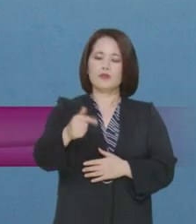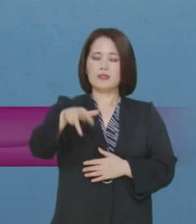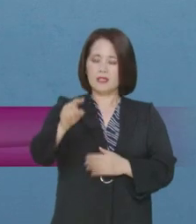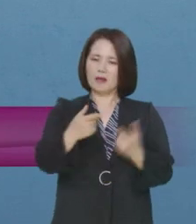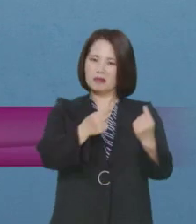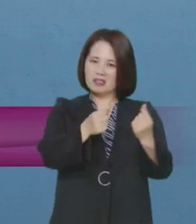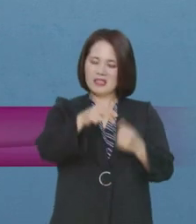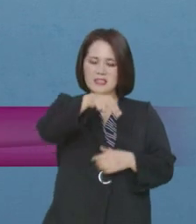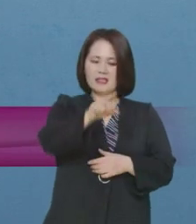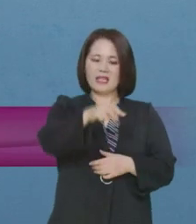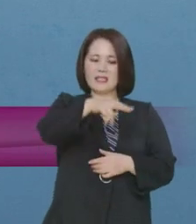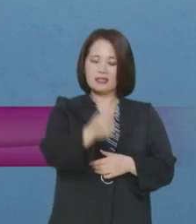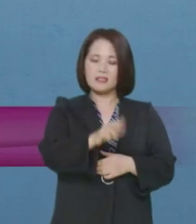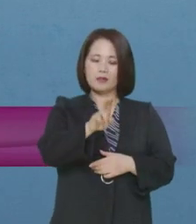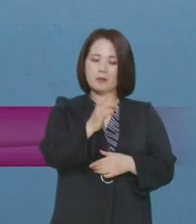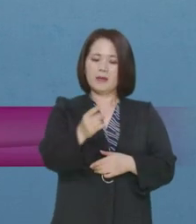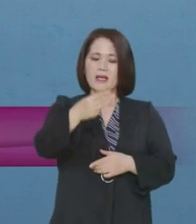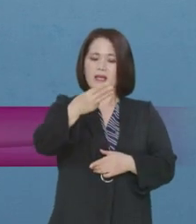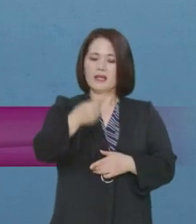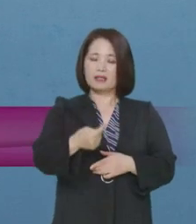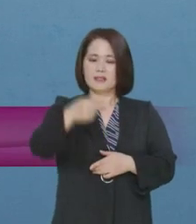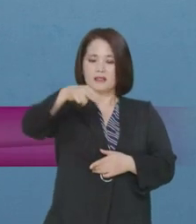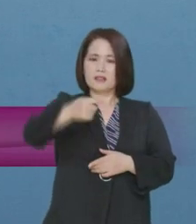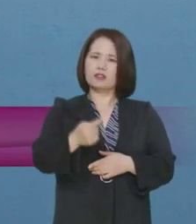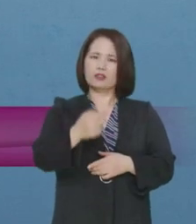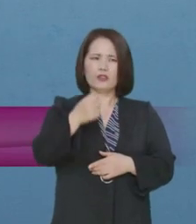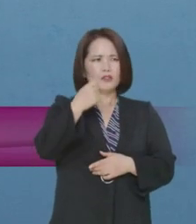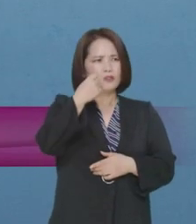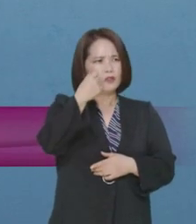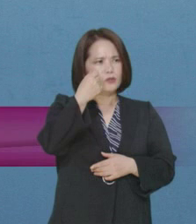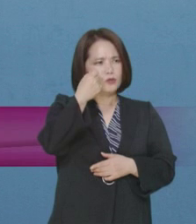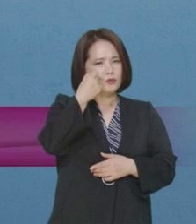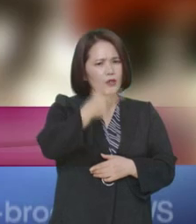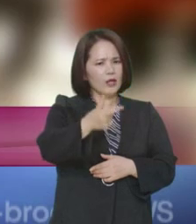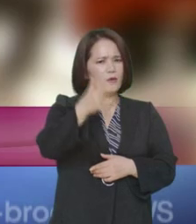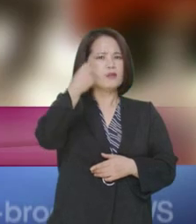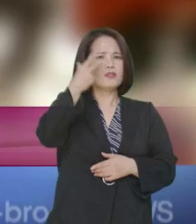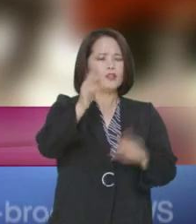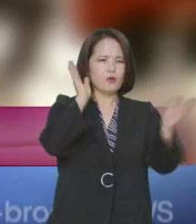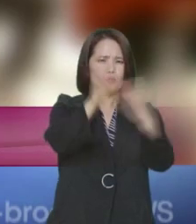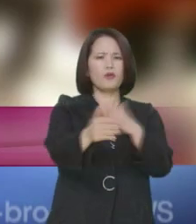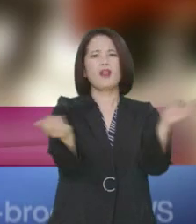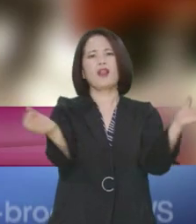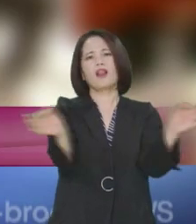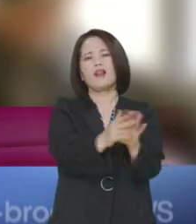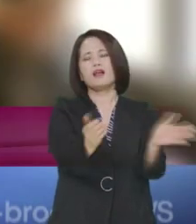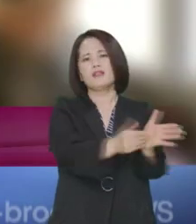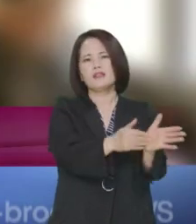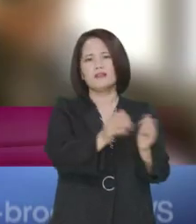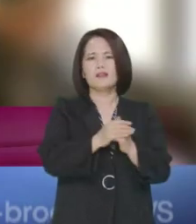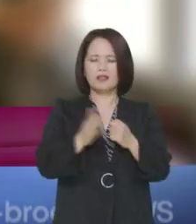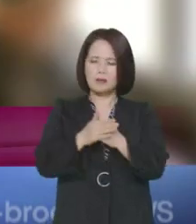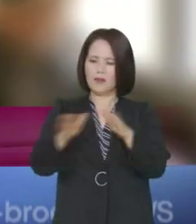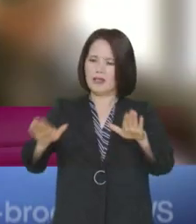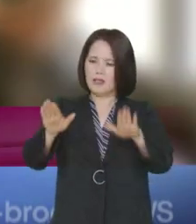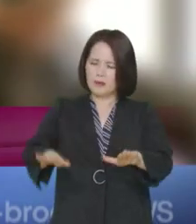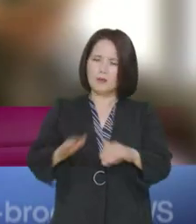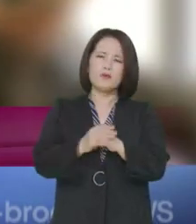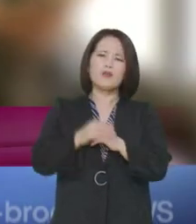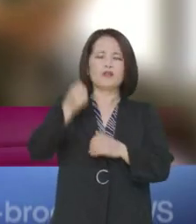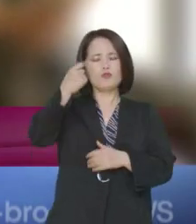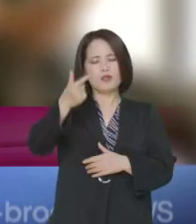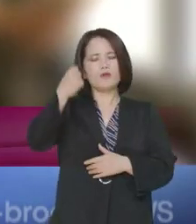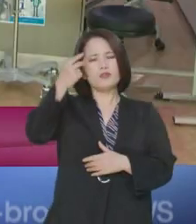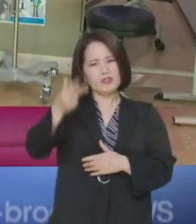미리 수의 경우는 9개월 과 7개월 뒤에 중식 됐으니까 아마도 그 심정 브 컬러나 바이러스 도 이 시기가 돼야지 많이